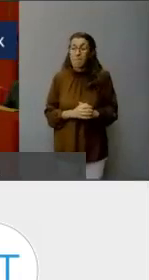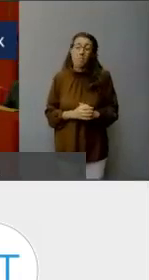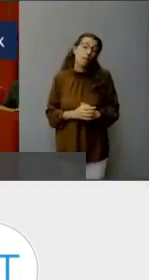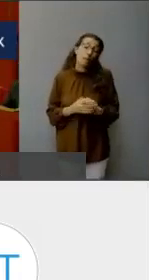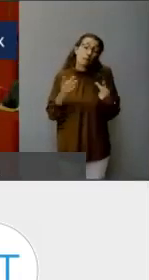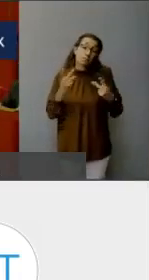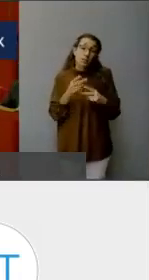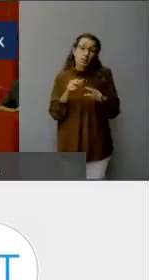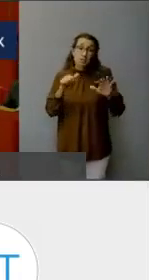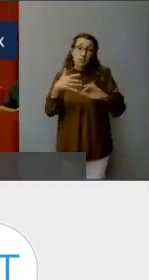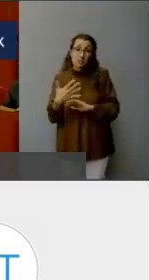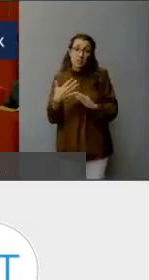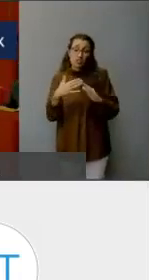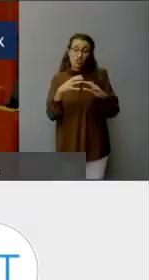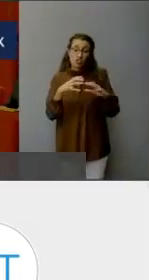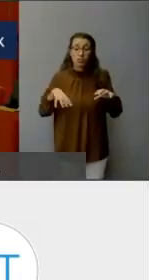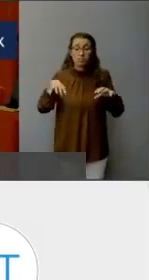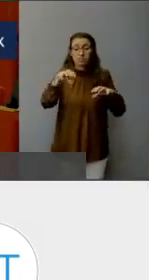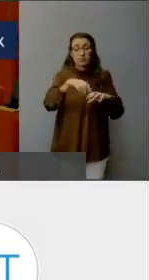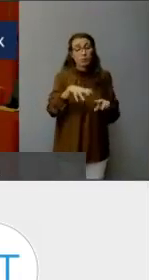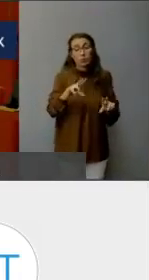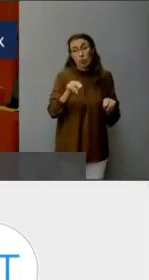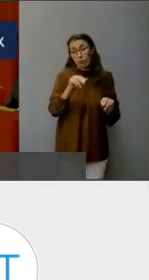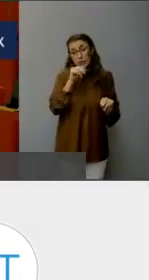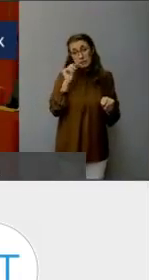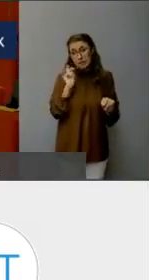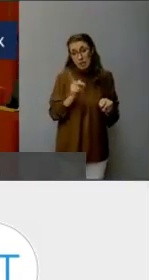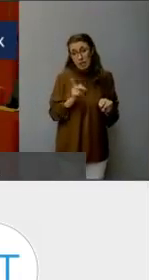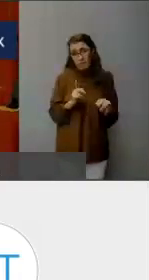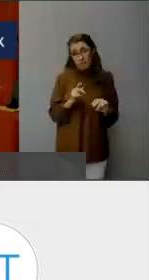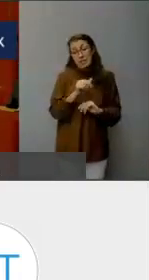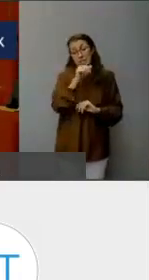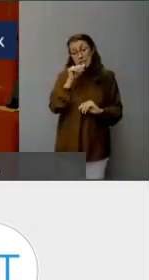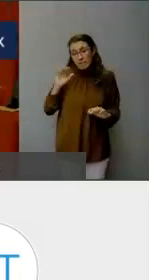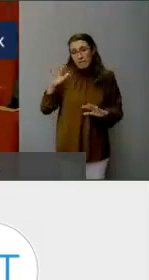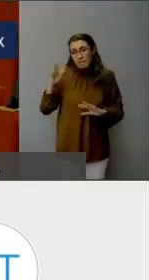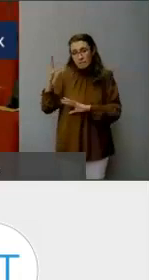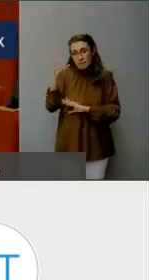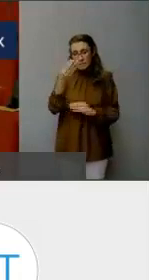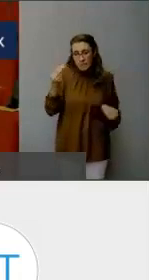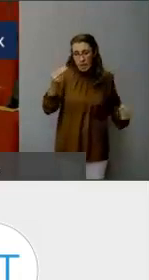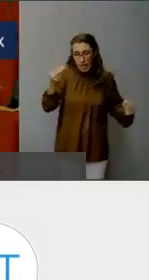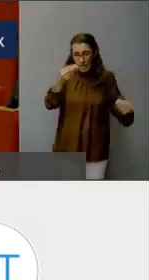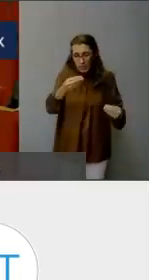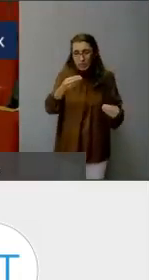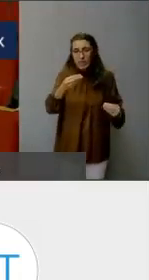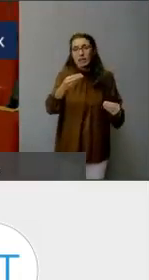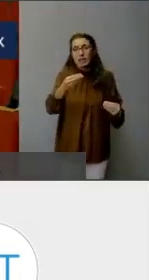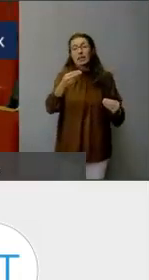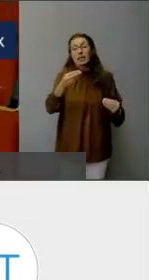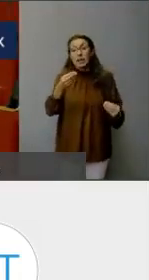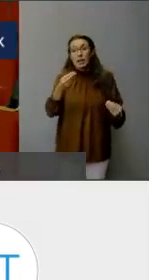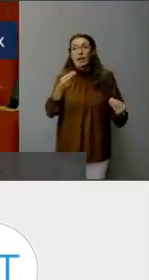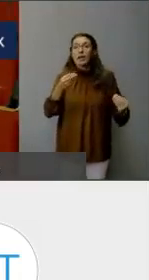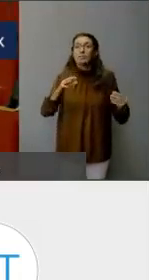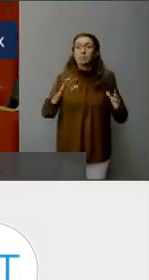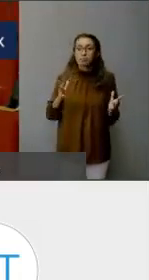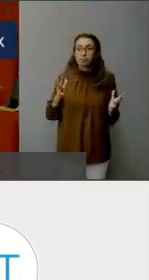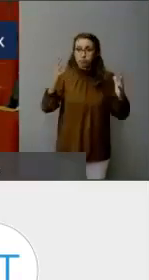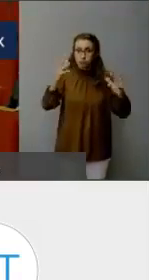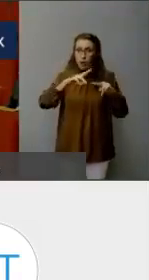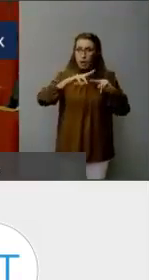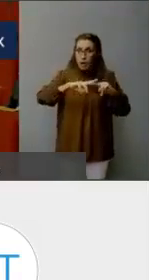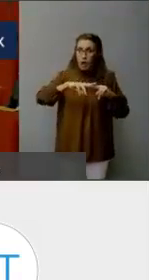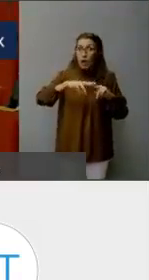nuove ville di nuove abitazioni ci sarebbe invece bisogno di più verde di manutentivo non tenere il verde di far crescere la città